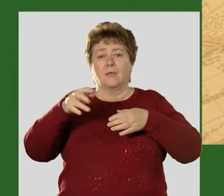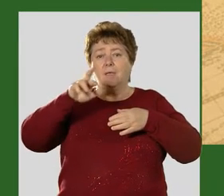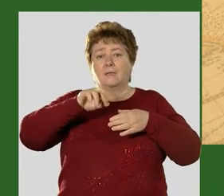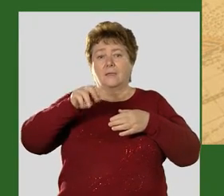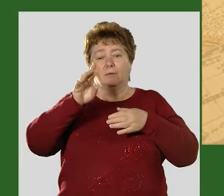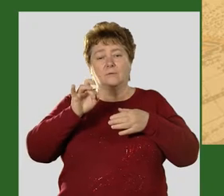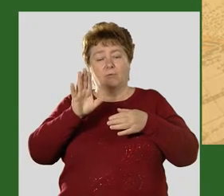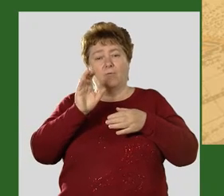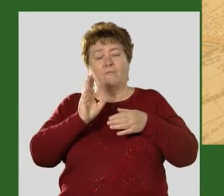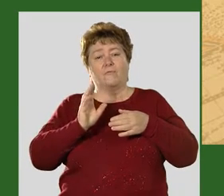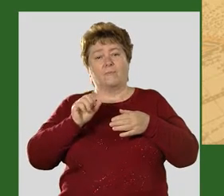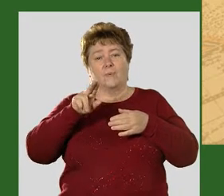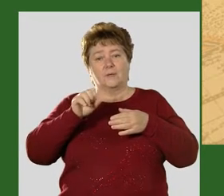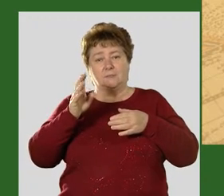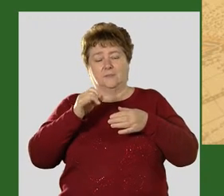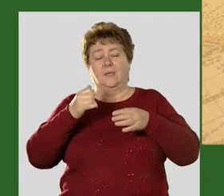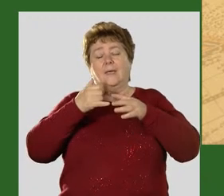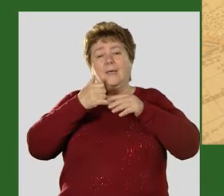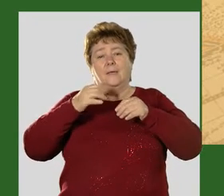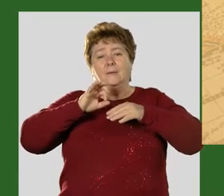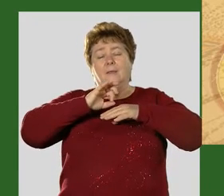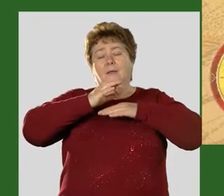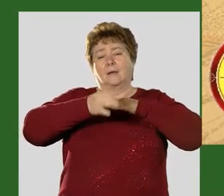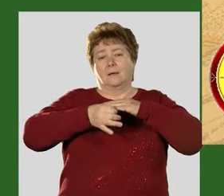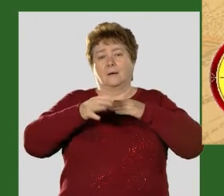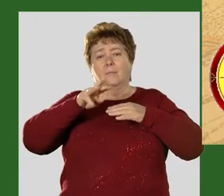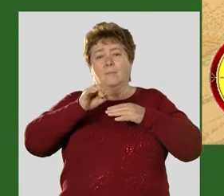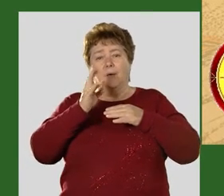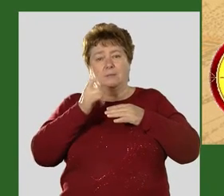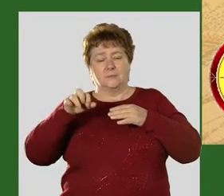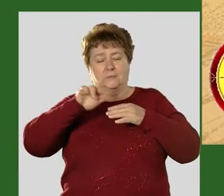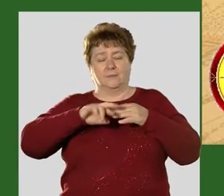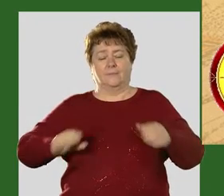Ядро, впадина, земная кора, мантия.